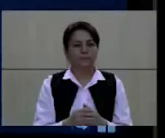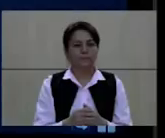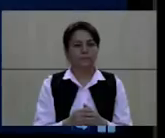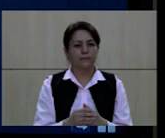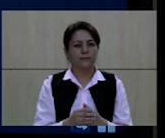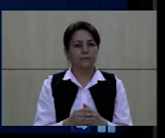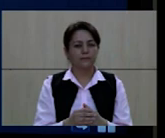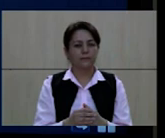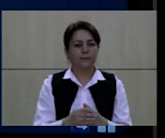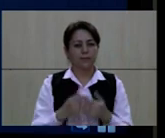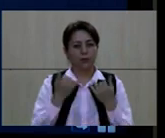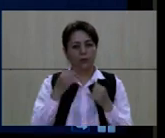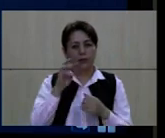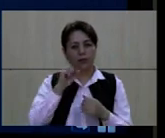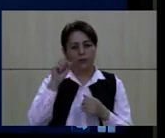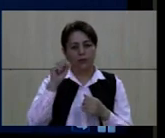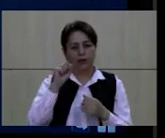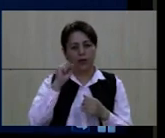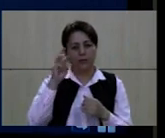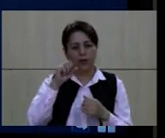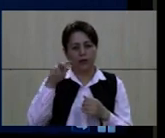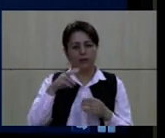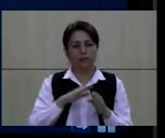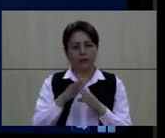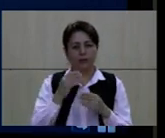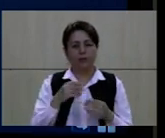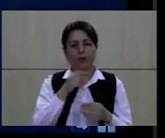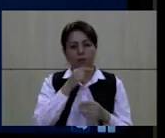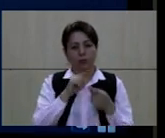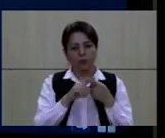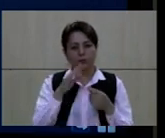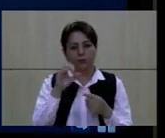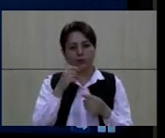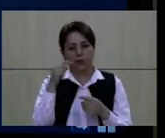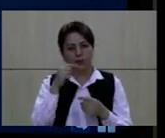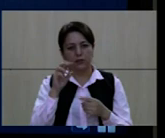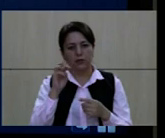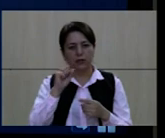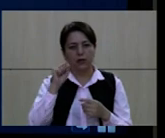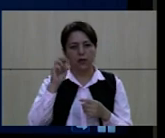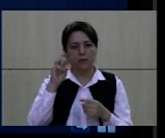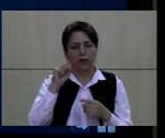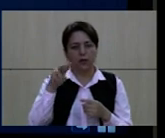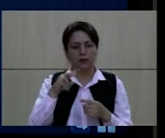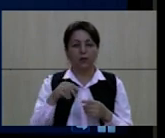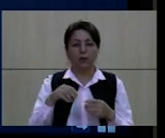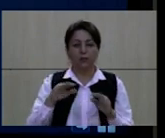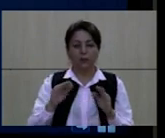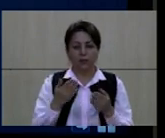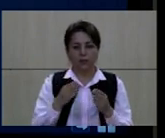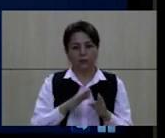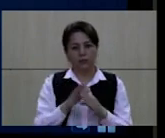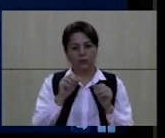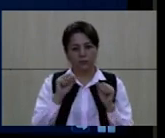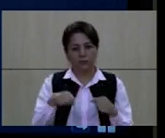Bu misolda amallarni bajaramiz, ya'ni qo'shish va ayirish amalini. Ularni birdaniga amalga oshirishimiz